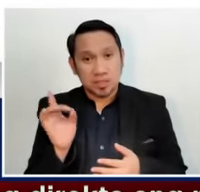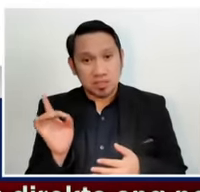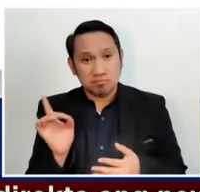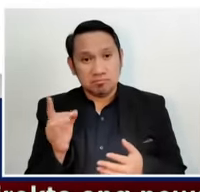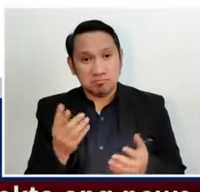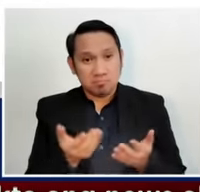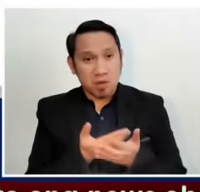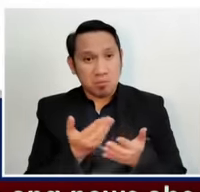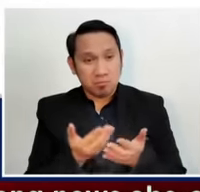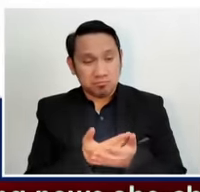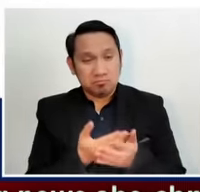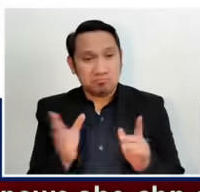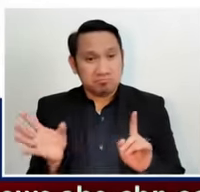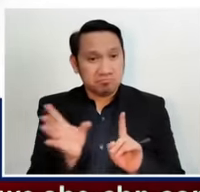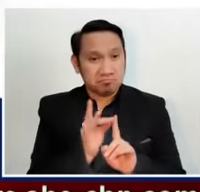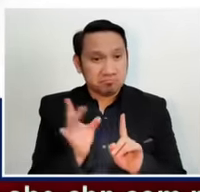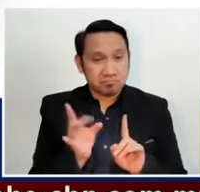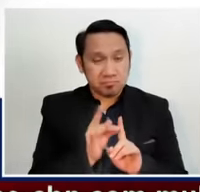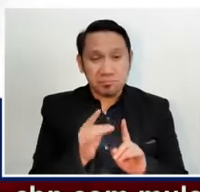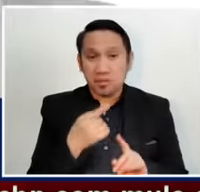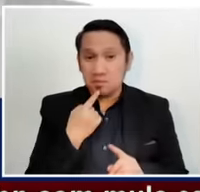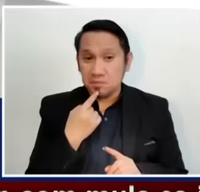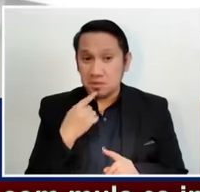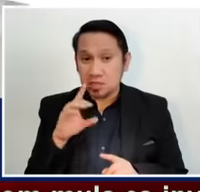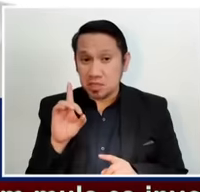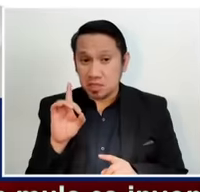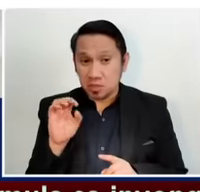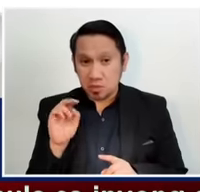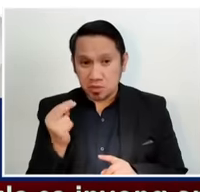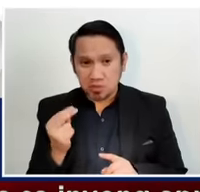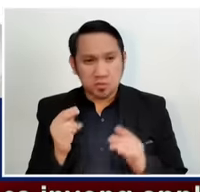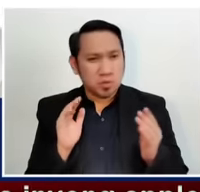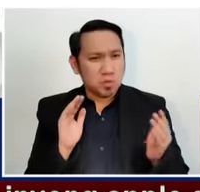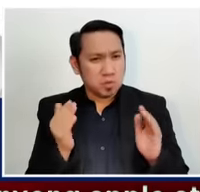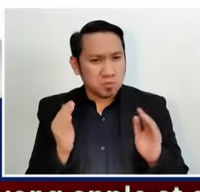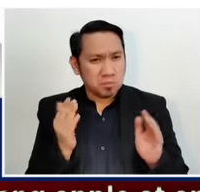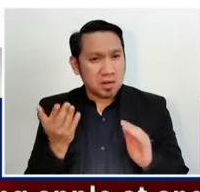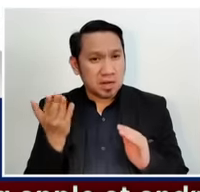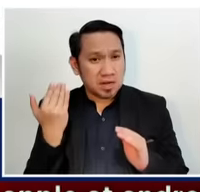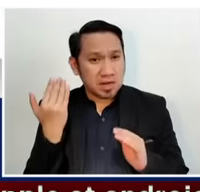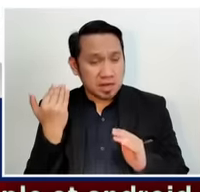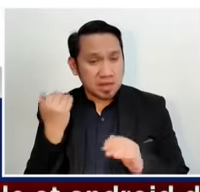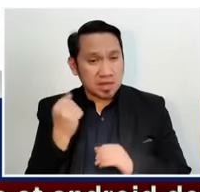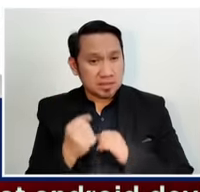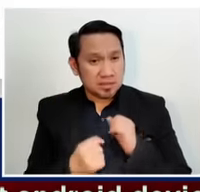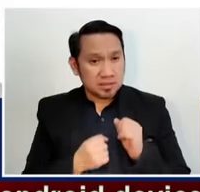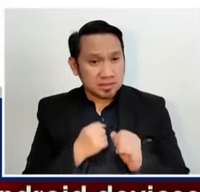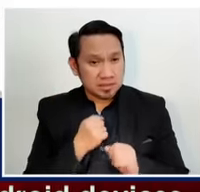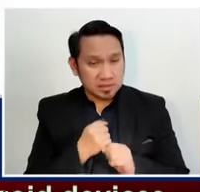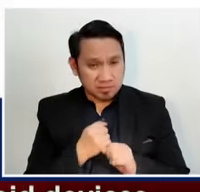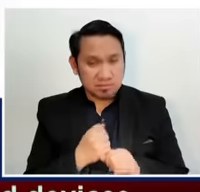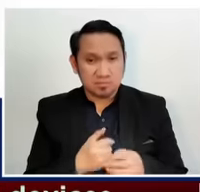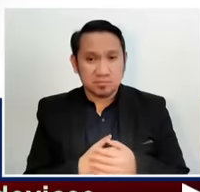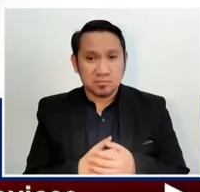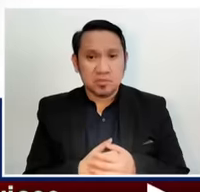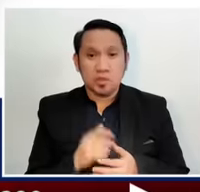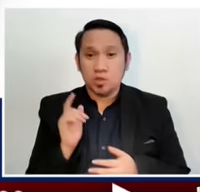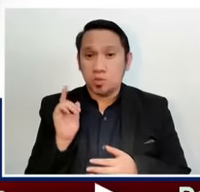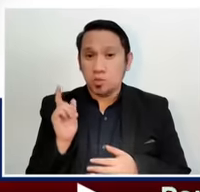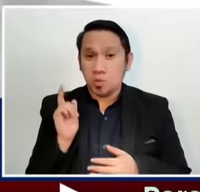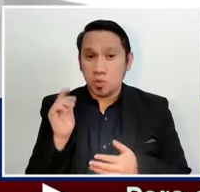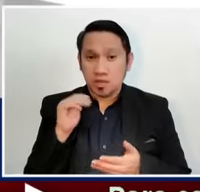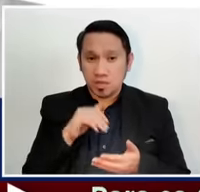16. Batay po sa report ng DOH, kung ikukumpara sa kaparehong panahon noong 2023, ay nasa 20 beses